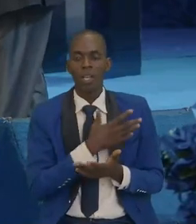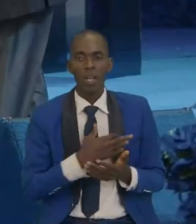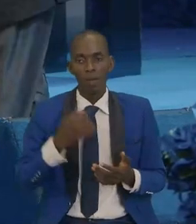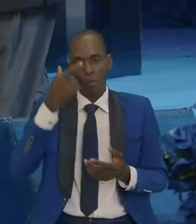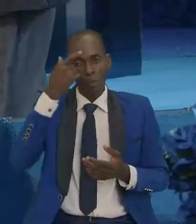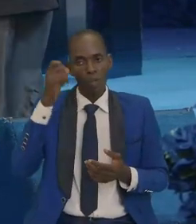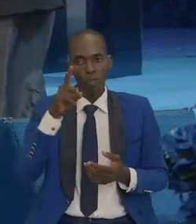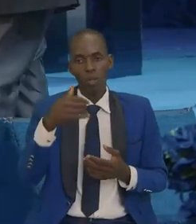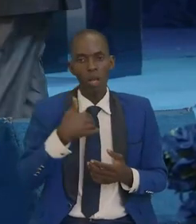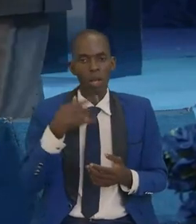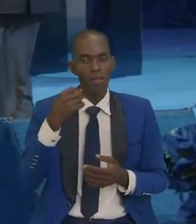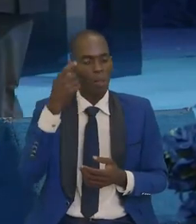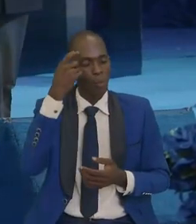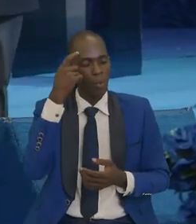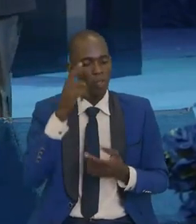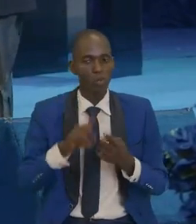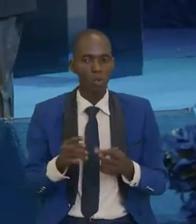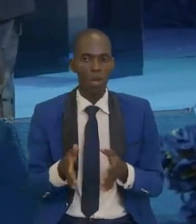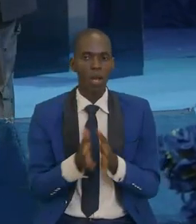vous avez l'esprit pour comprendre.